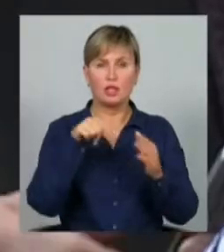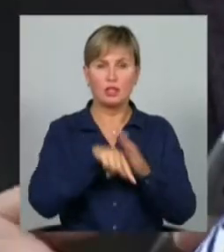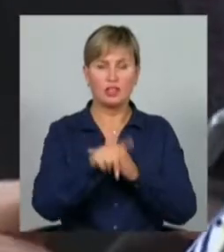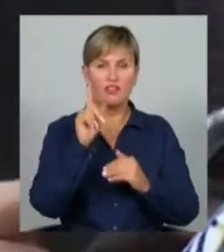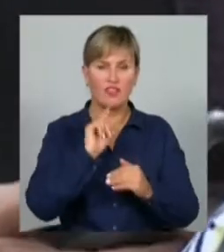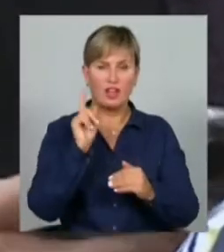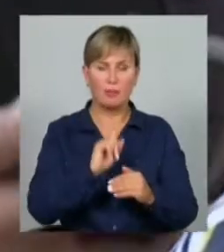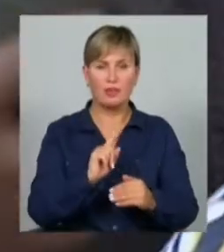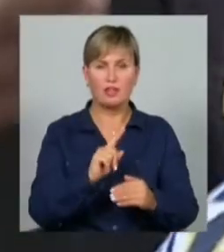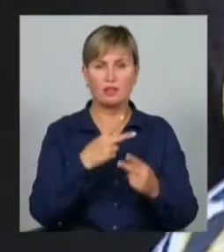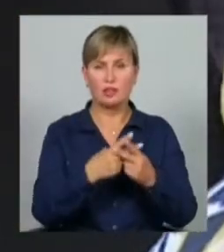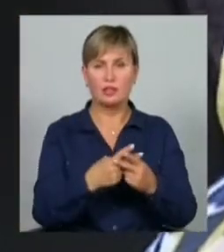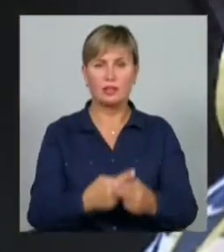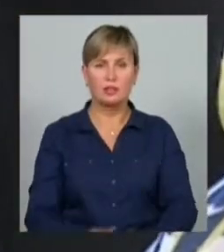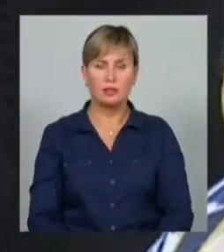содержания